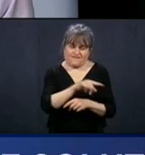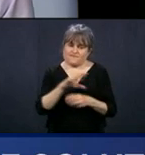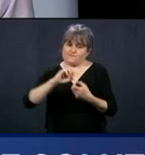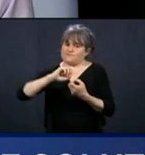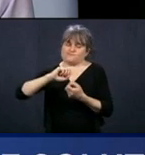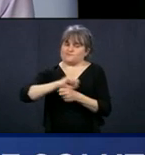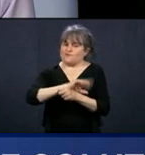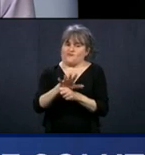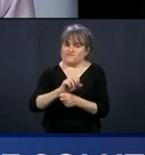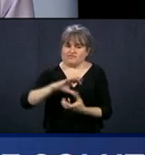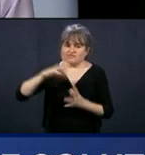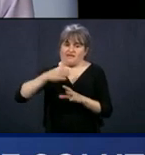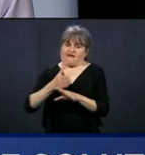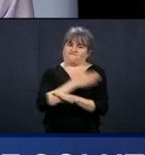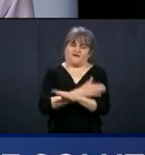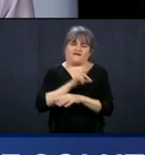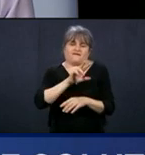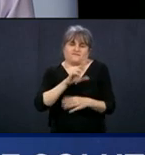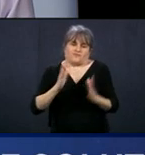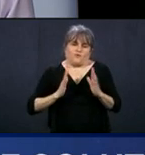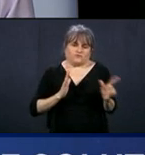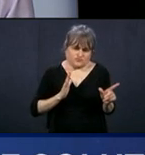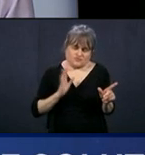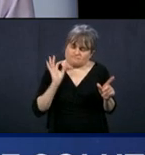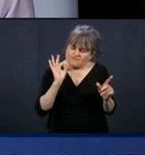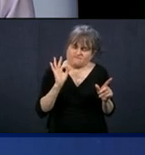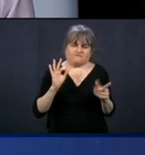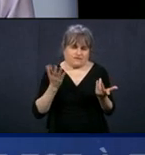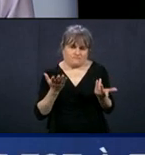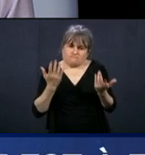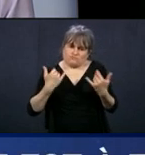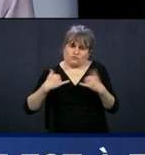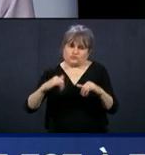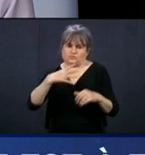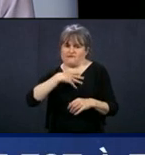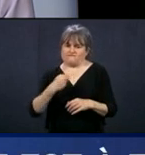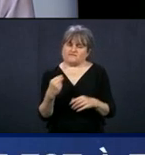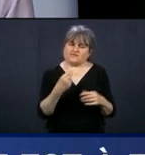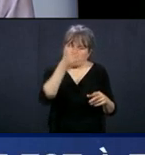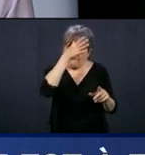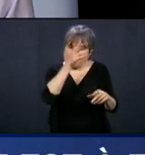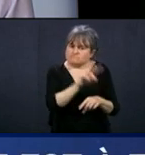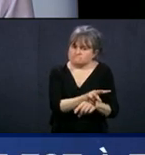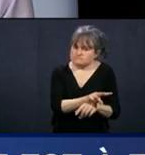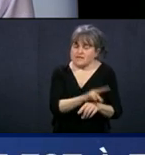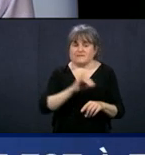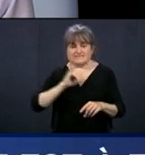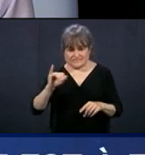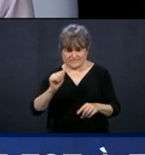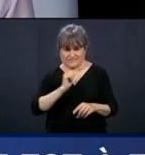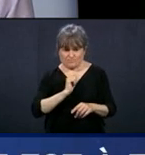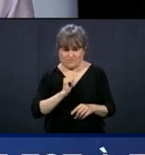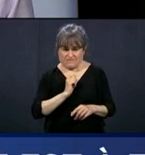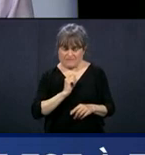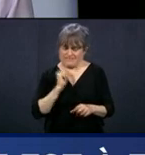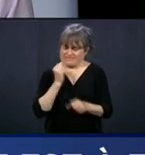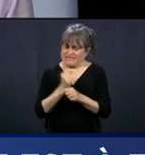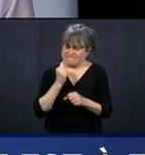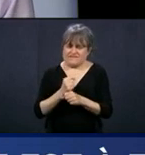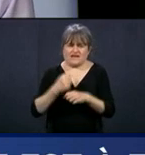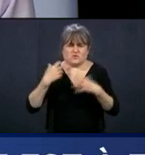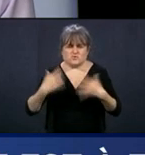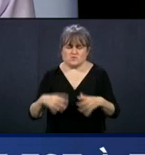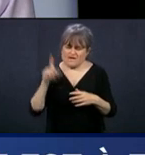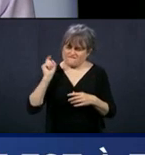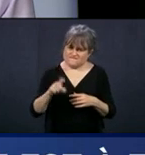pas à la garderie. Mais si j'étais dans un travail essentiel, avec impossibilité de faire du télétravail, que tous les deux